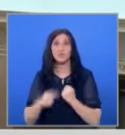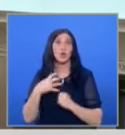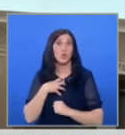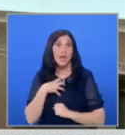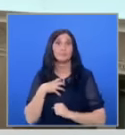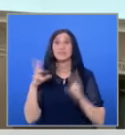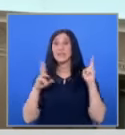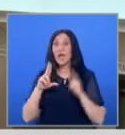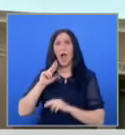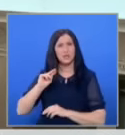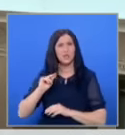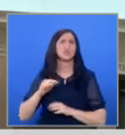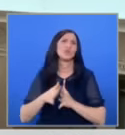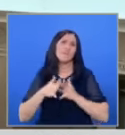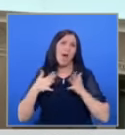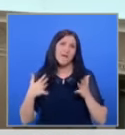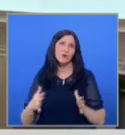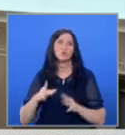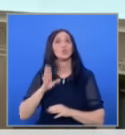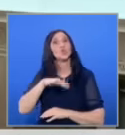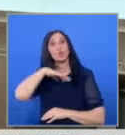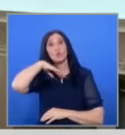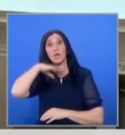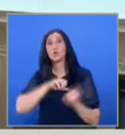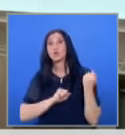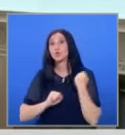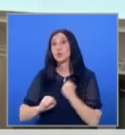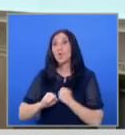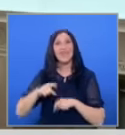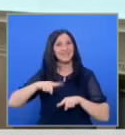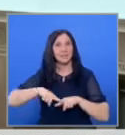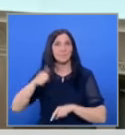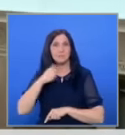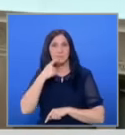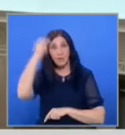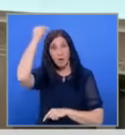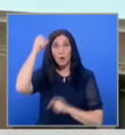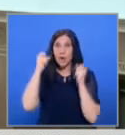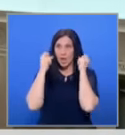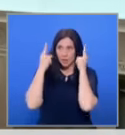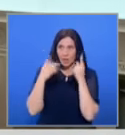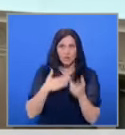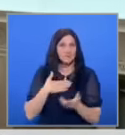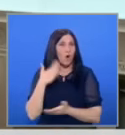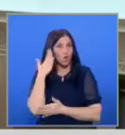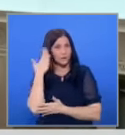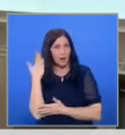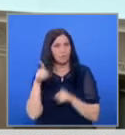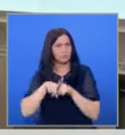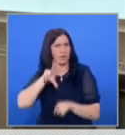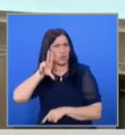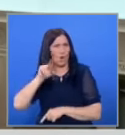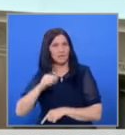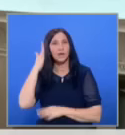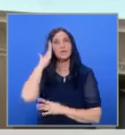СДС заявиха, че най-вероятно той ще стигне до Конституционния съд. От БСП за България реагираха от своя страна, като заявиха, че